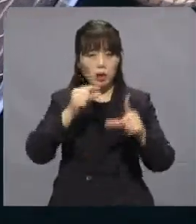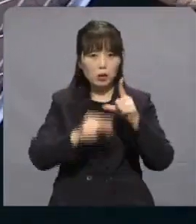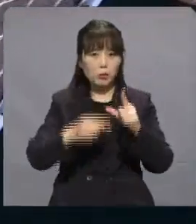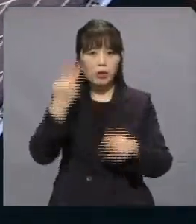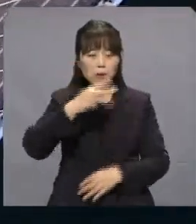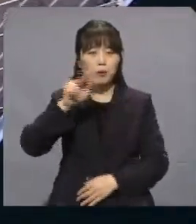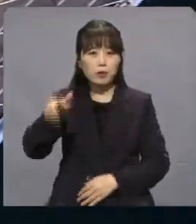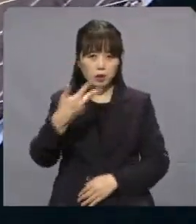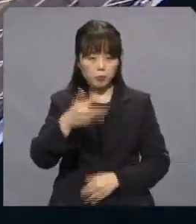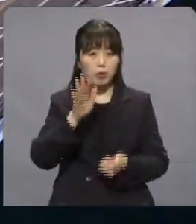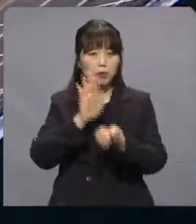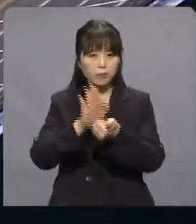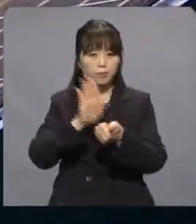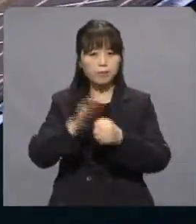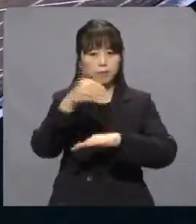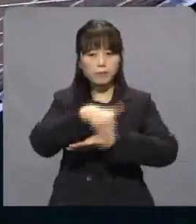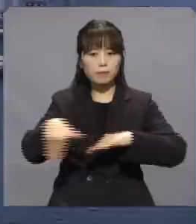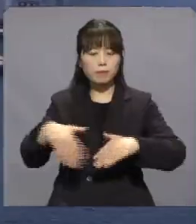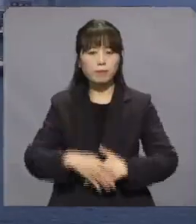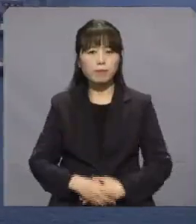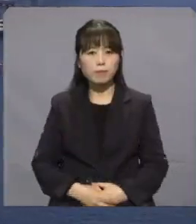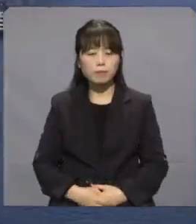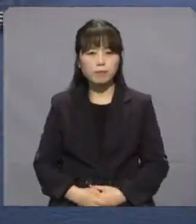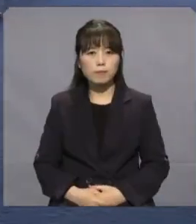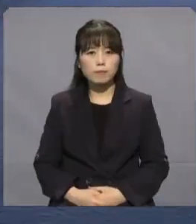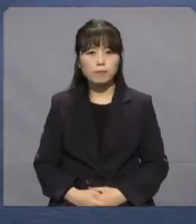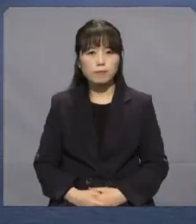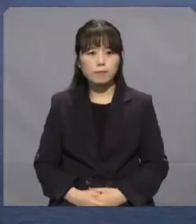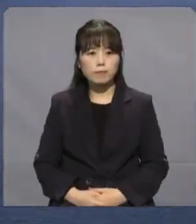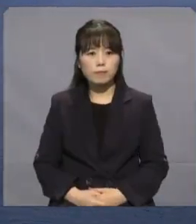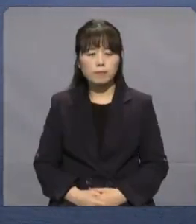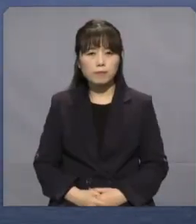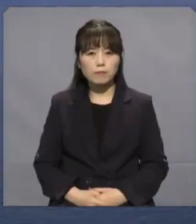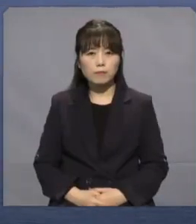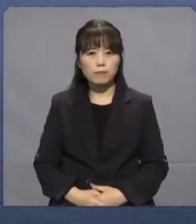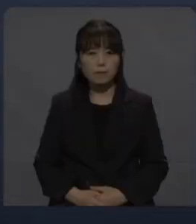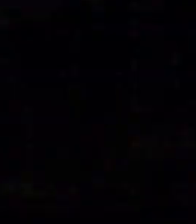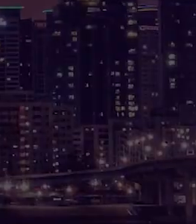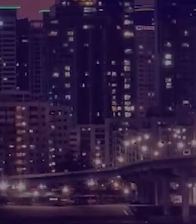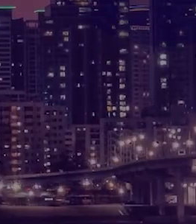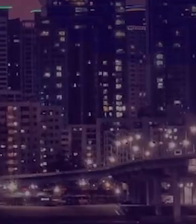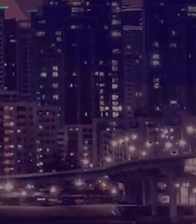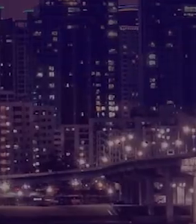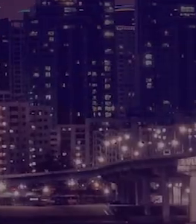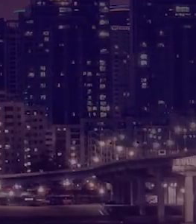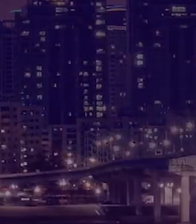3,700원을 지원할 계획입니다. OBS 뉴스 황정환입니다.